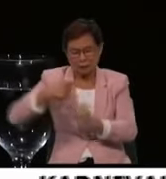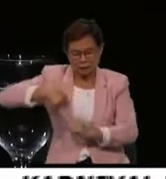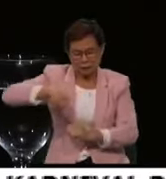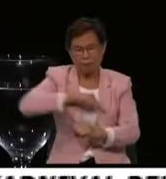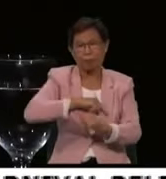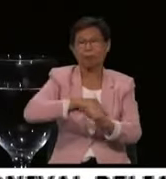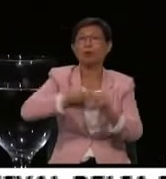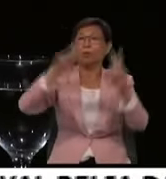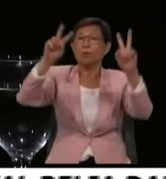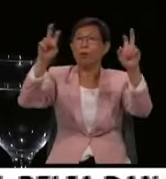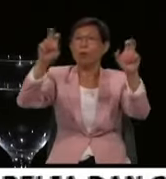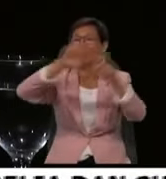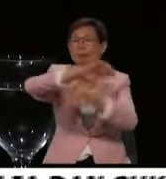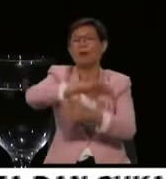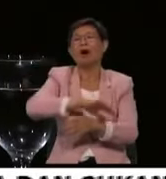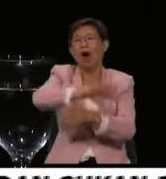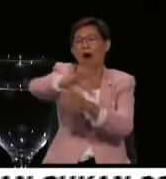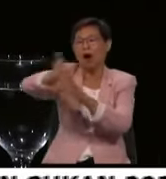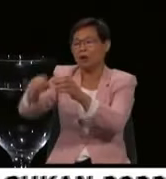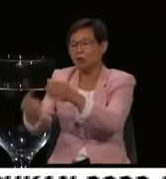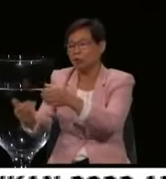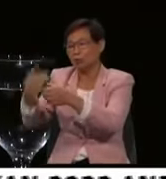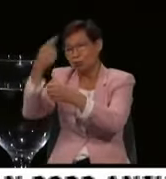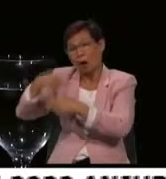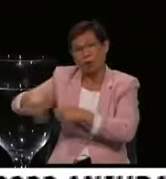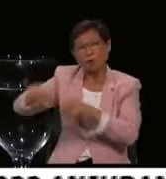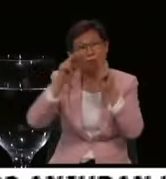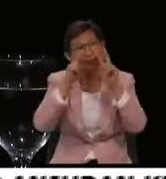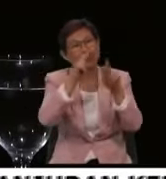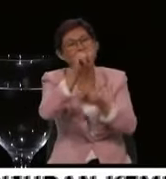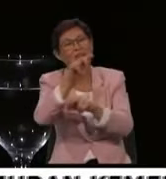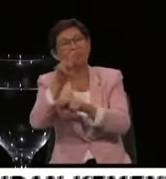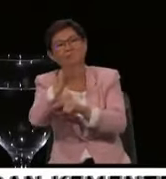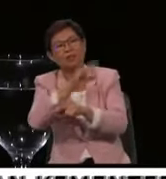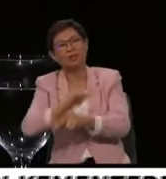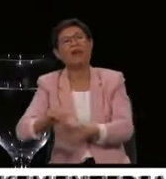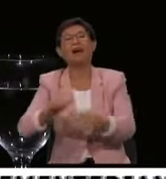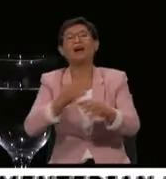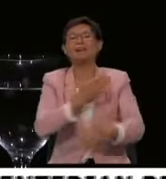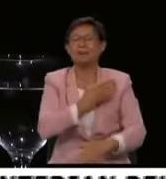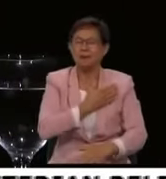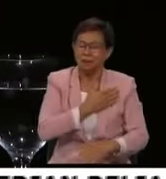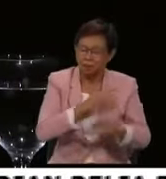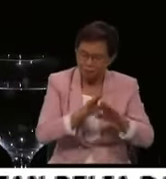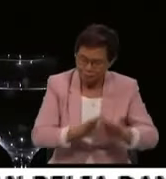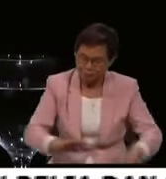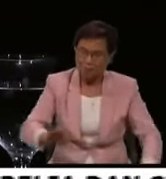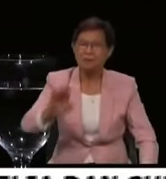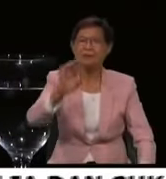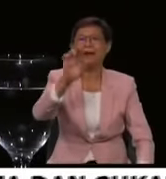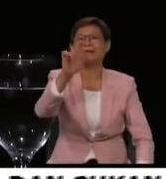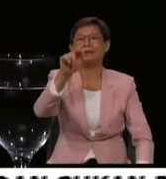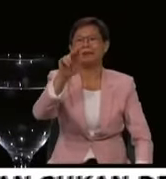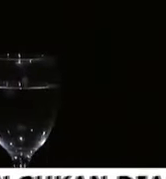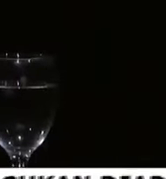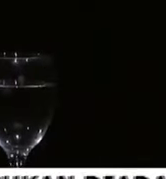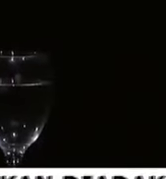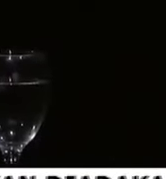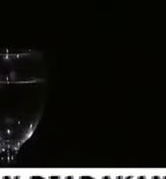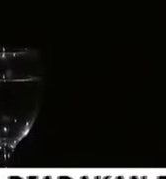inklusif hari ini. Terima kasih juga untuk anda yang setia menonton siaran TV1 dan juga sarang berita RTM Saiwan Shahrina. Jumpa lagi.